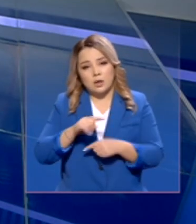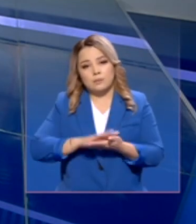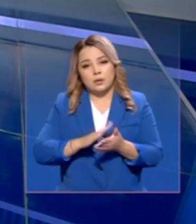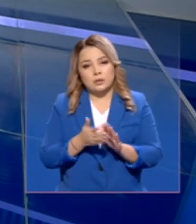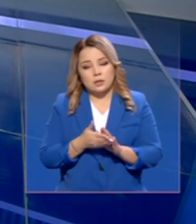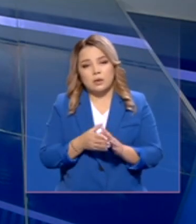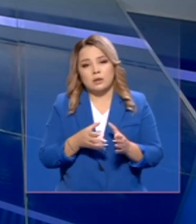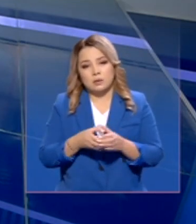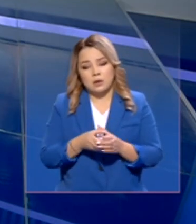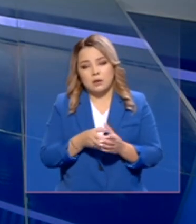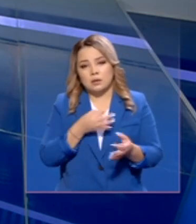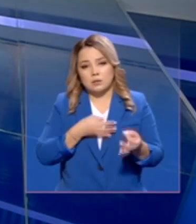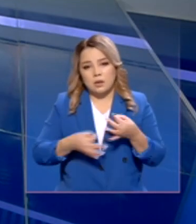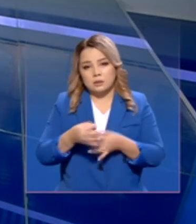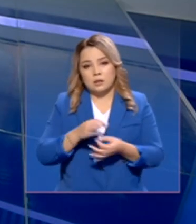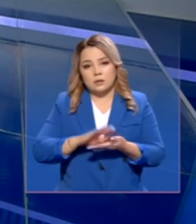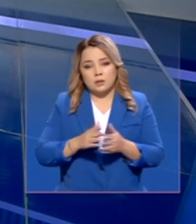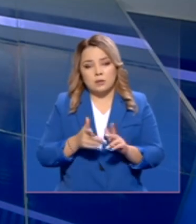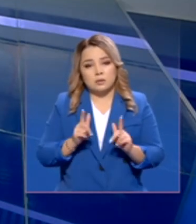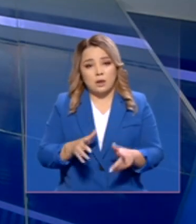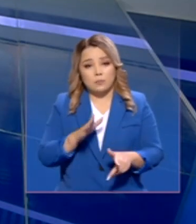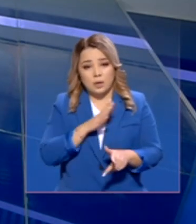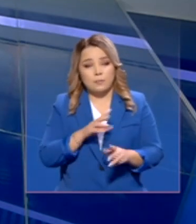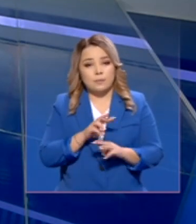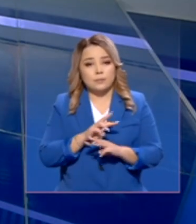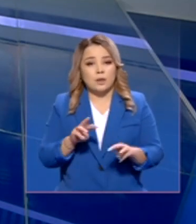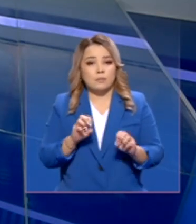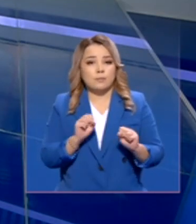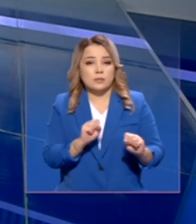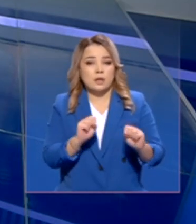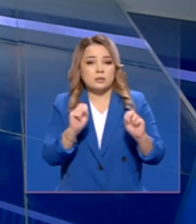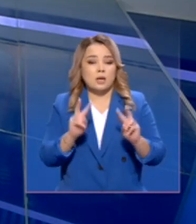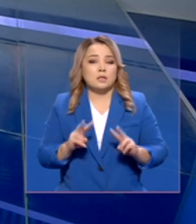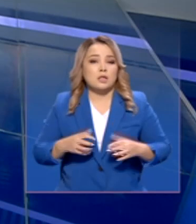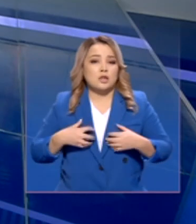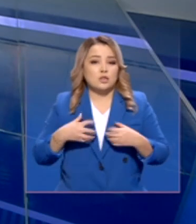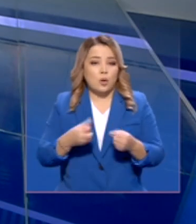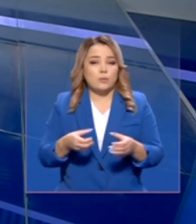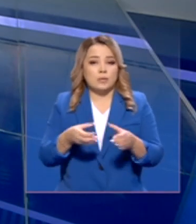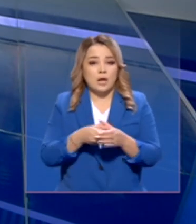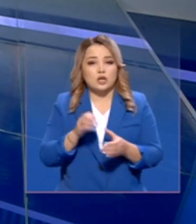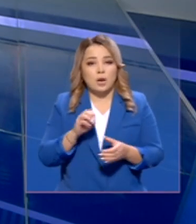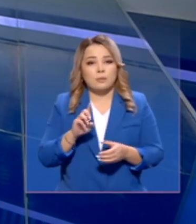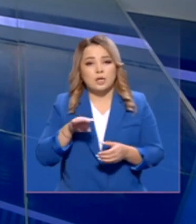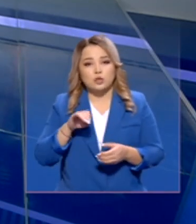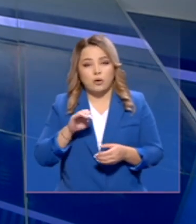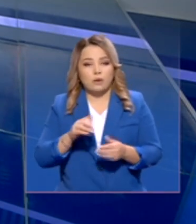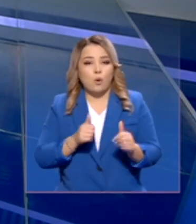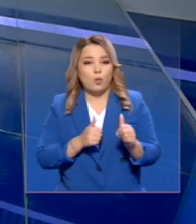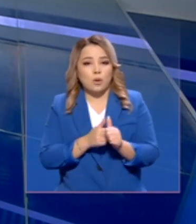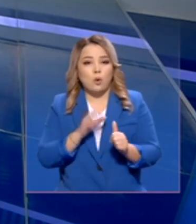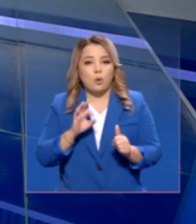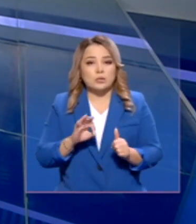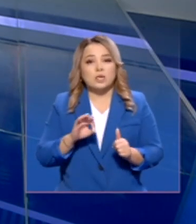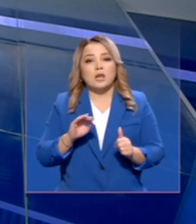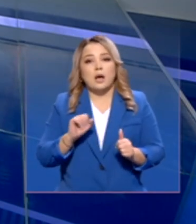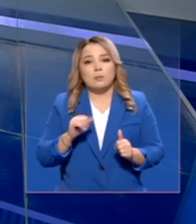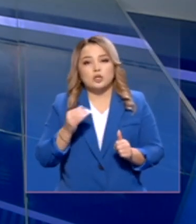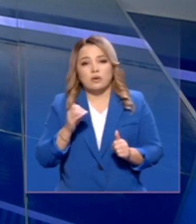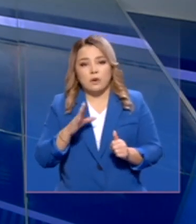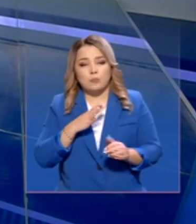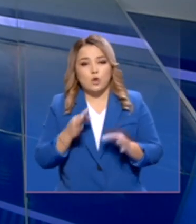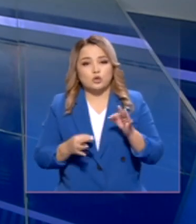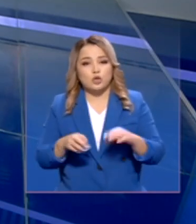жасаған. Бұрынғы денсаулық сақтау министрі Елжан Біртанов пен оның орынбасары Олжас Әбішевке қатысты сот үкімі